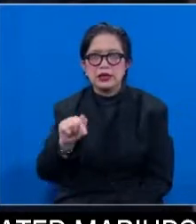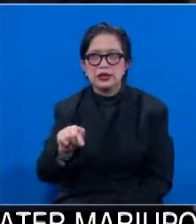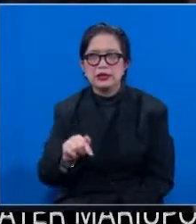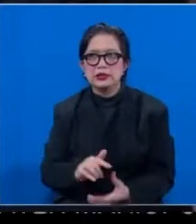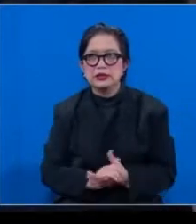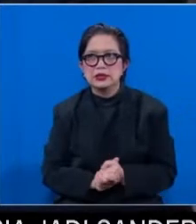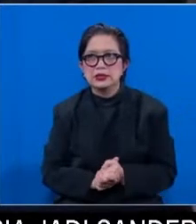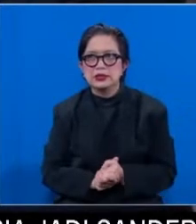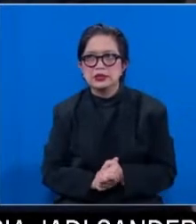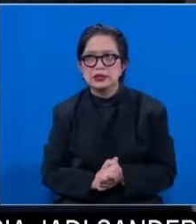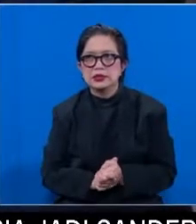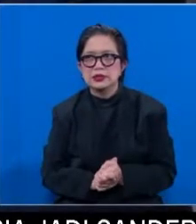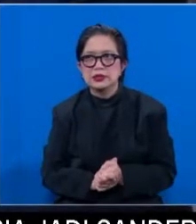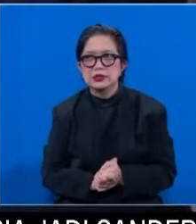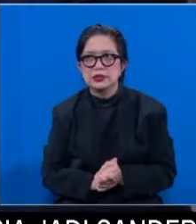sekali kalau